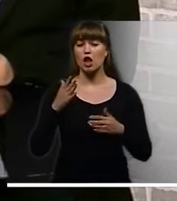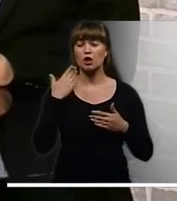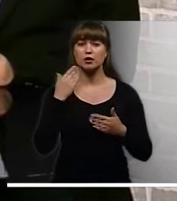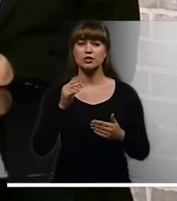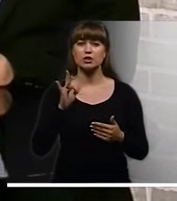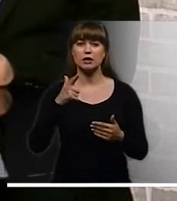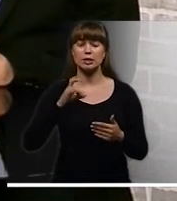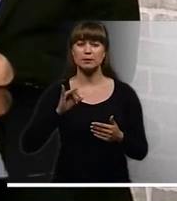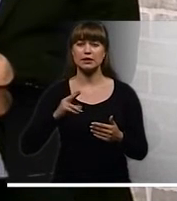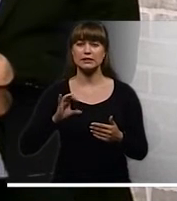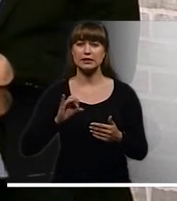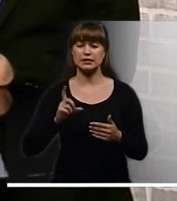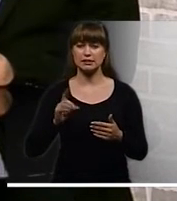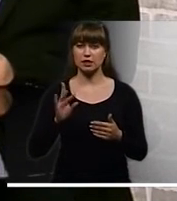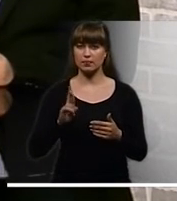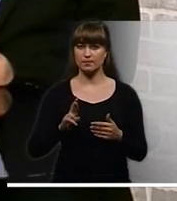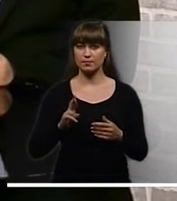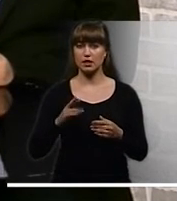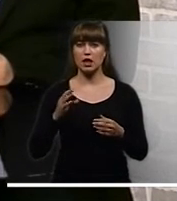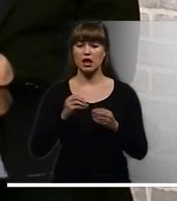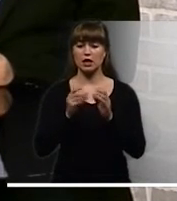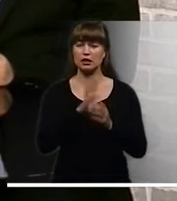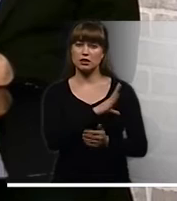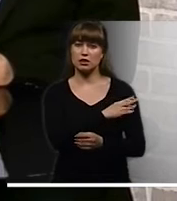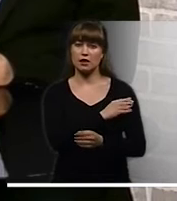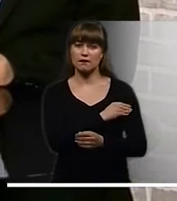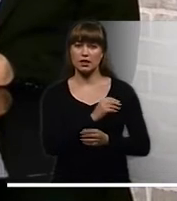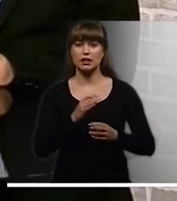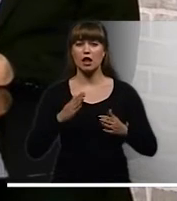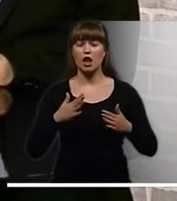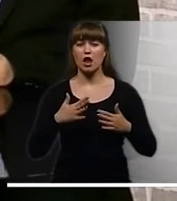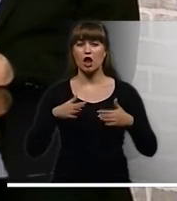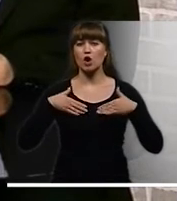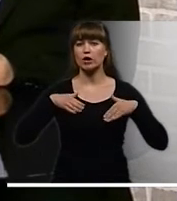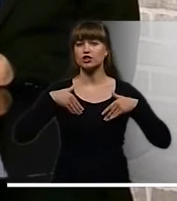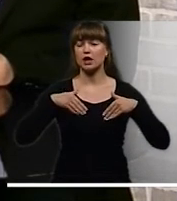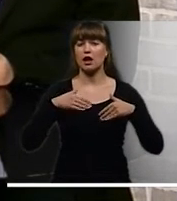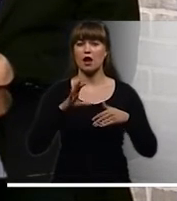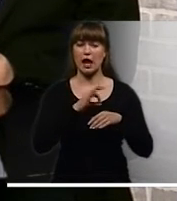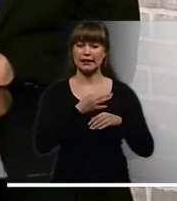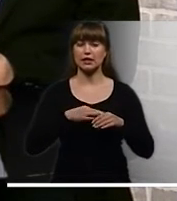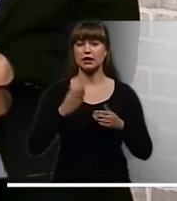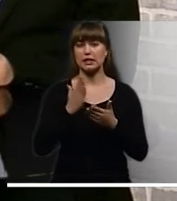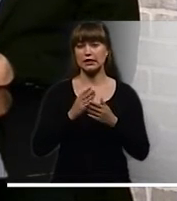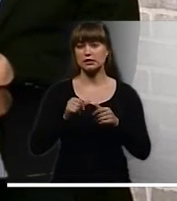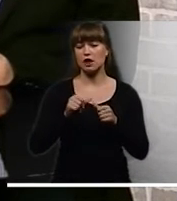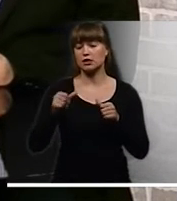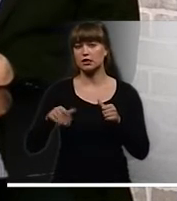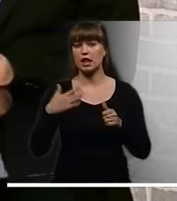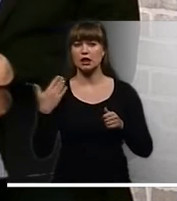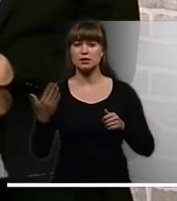легочную гипертензию. У нее 123 миллиметра ртутного столба давления в легочной артерии. И уже есть